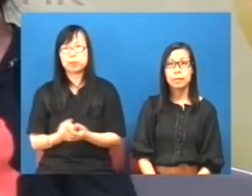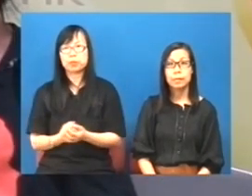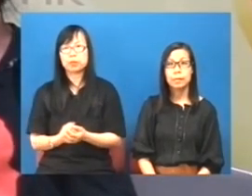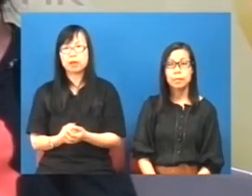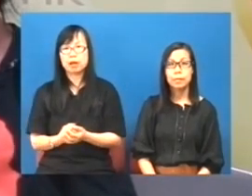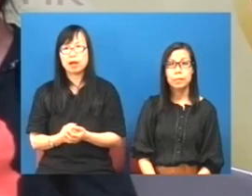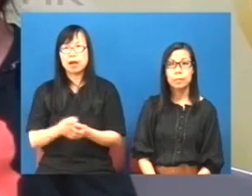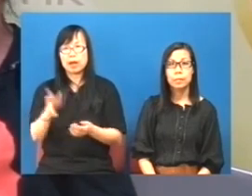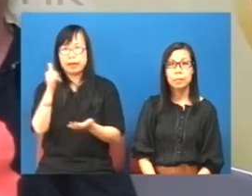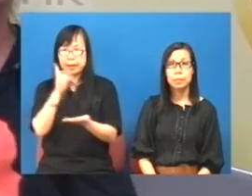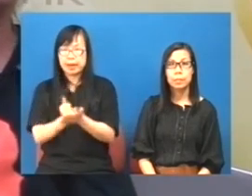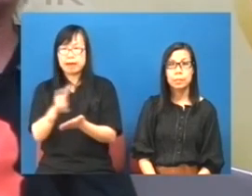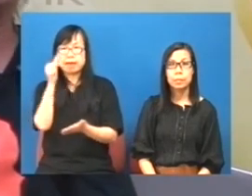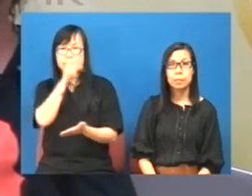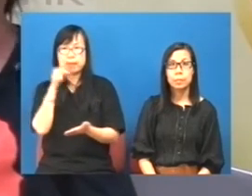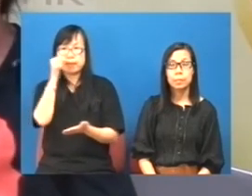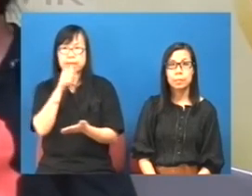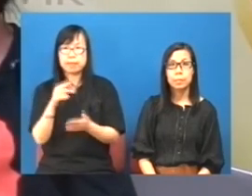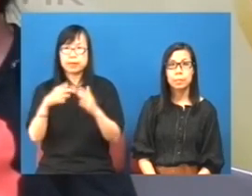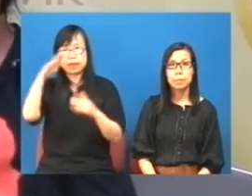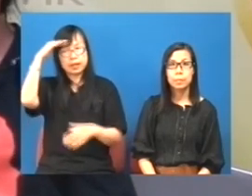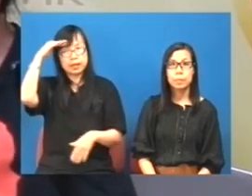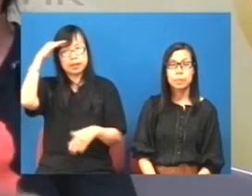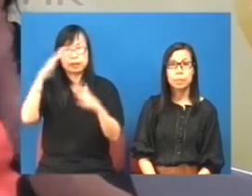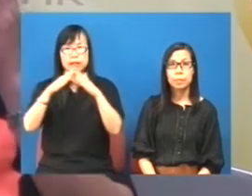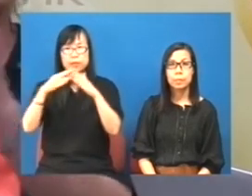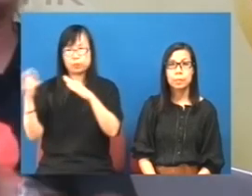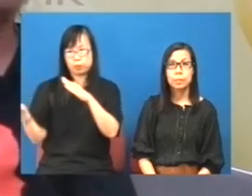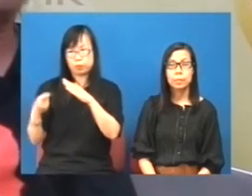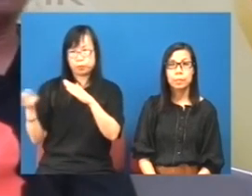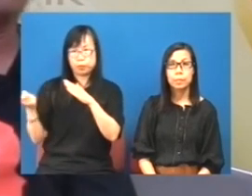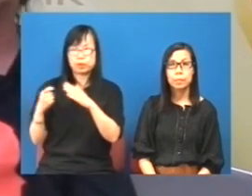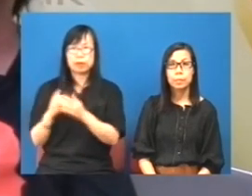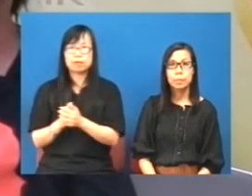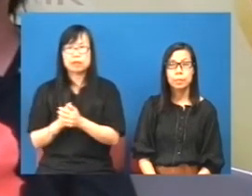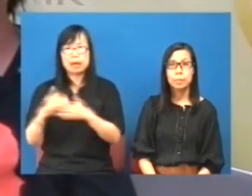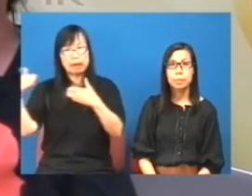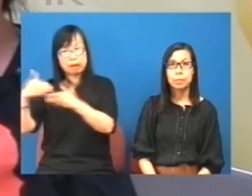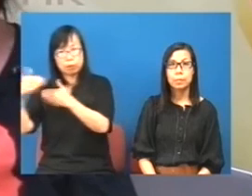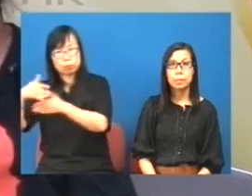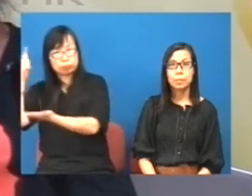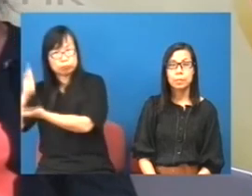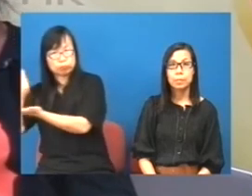一個油麻地警署隔離隔離全部都是交通要道現在還要把